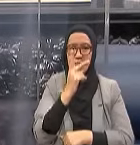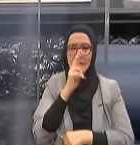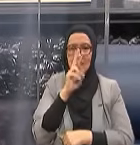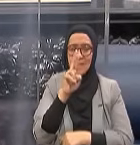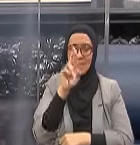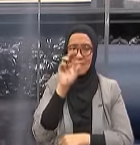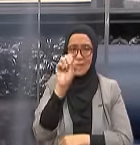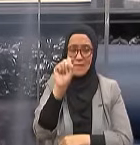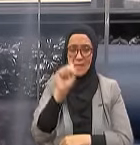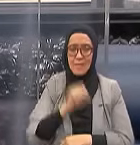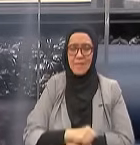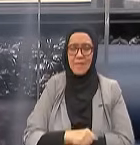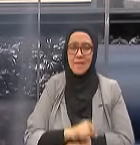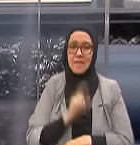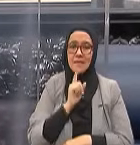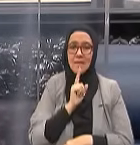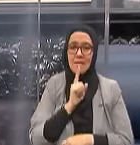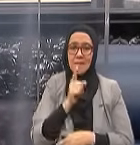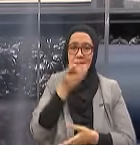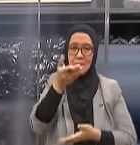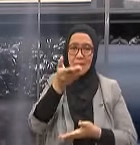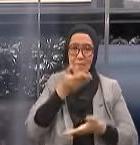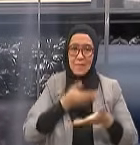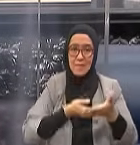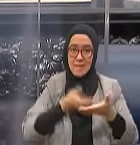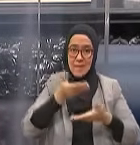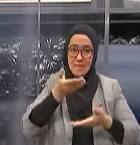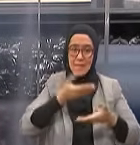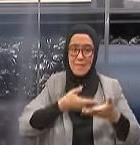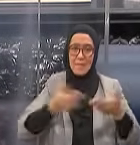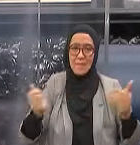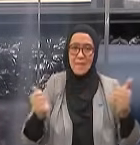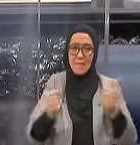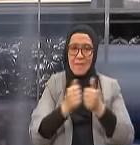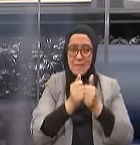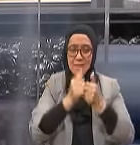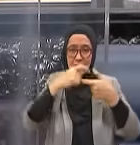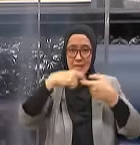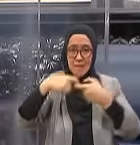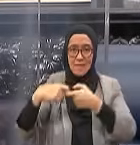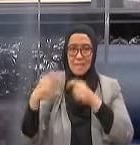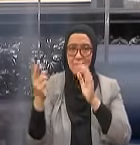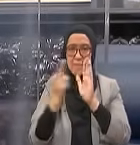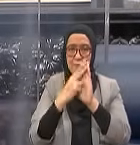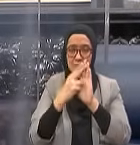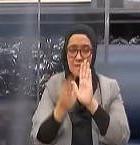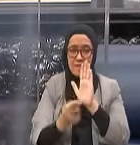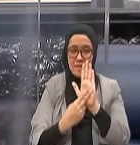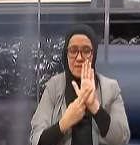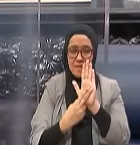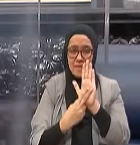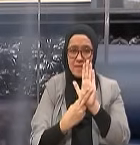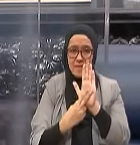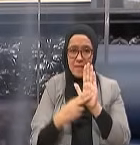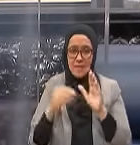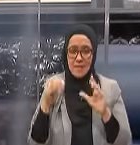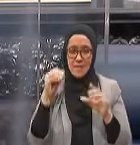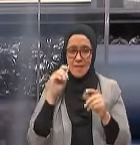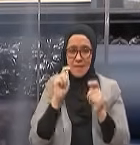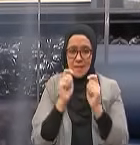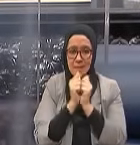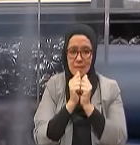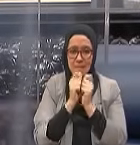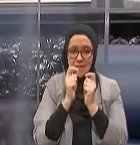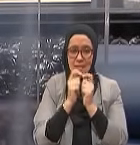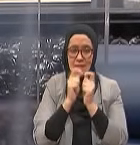lazim berdiri dengan tahun dengan membincangkan dengan pindahan satu Keuangan 2